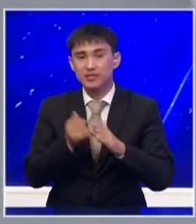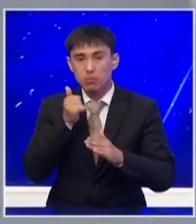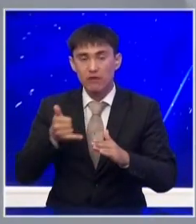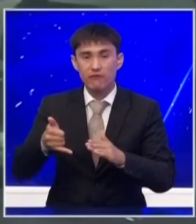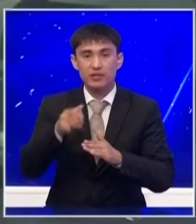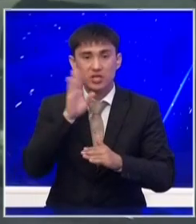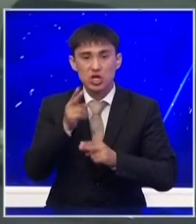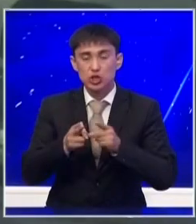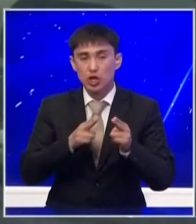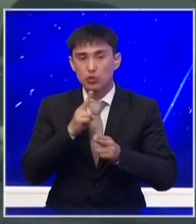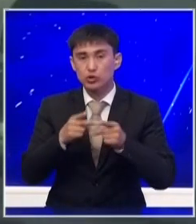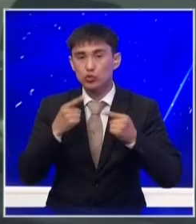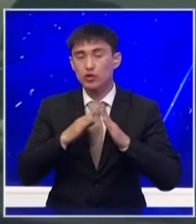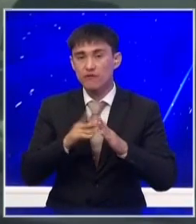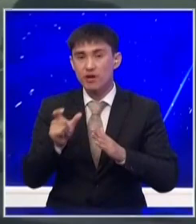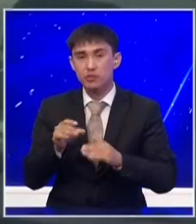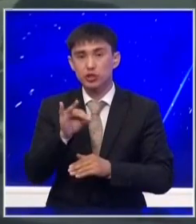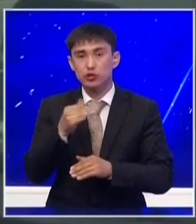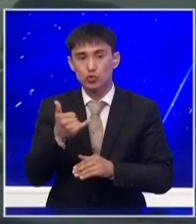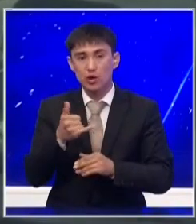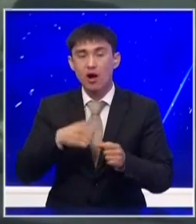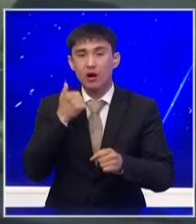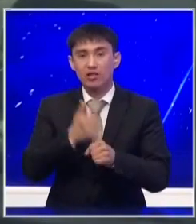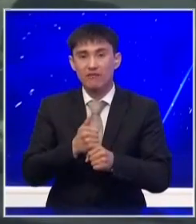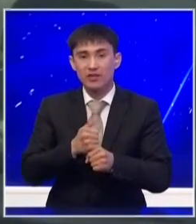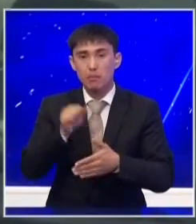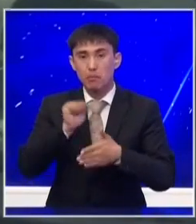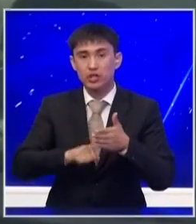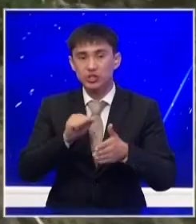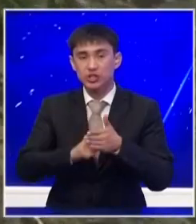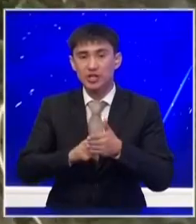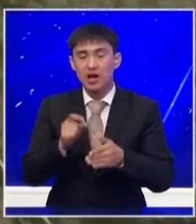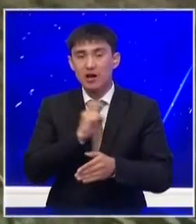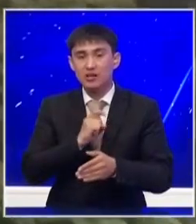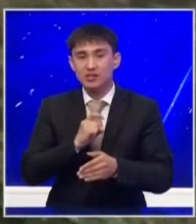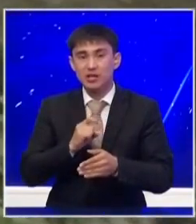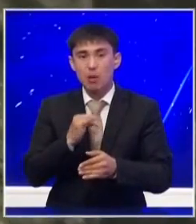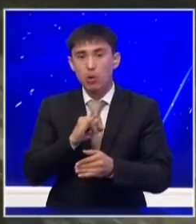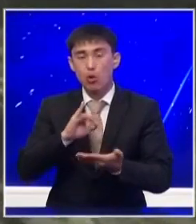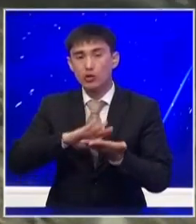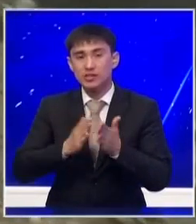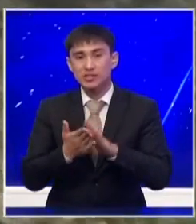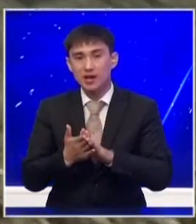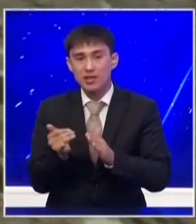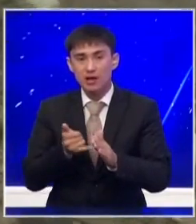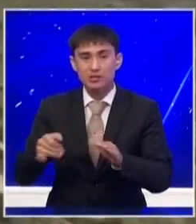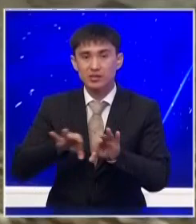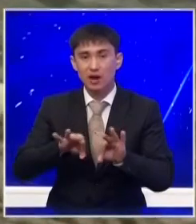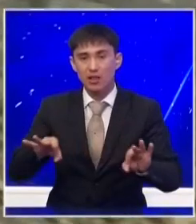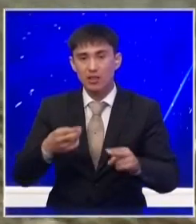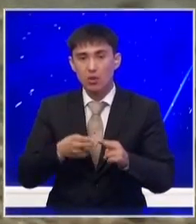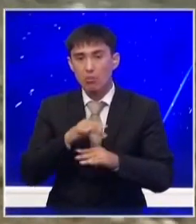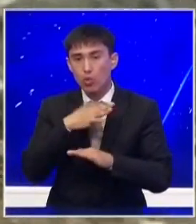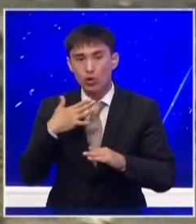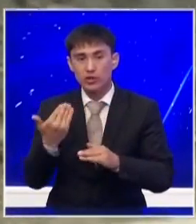воды жалуются и другие фермеры Жетысу. Главная причина, по словам крестьян, плохое состояние оросительных каналов.